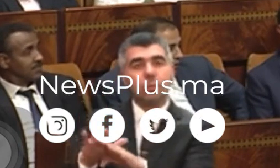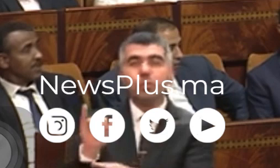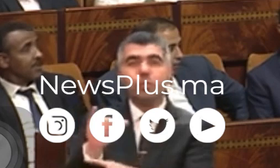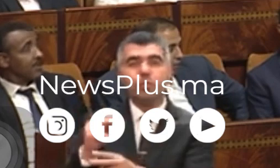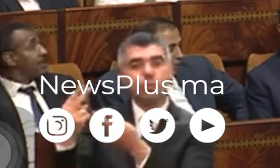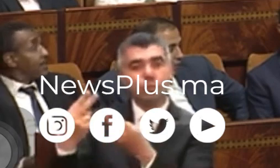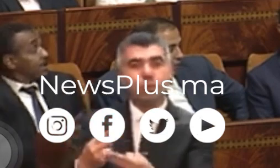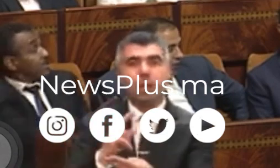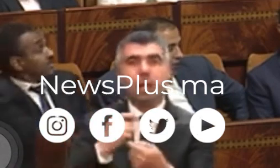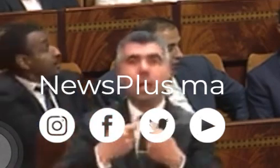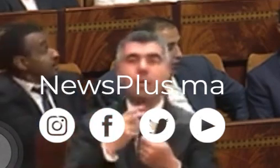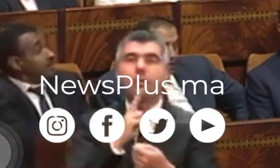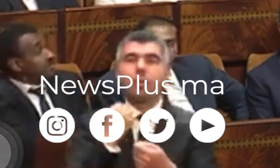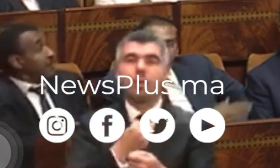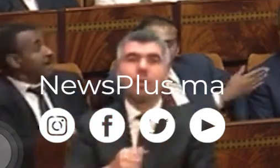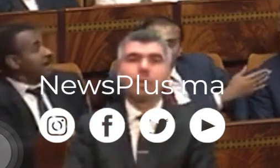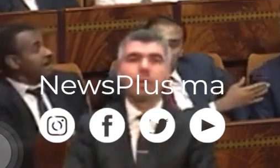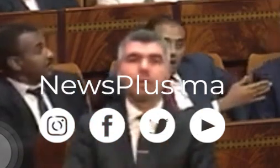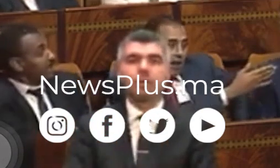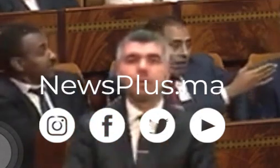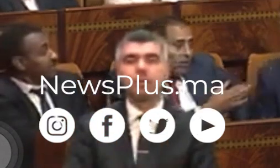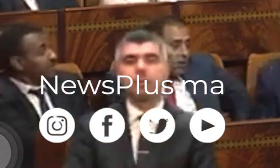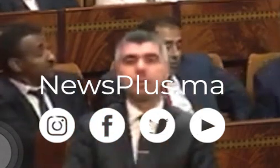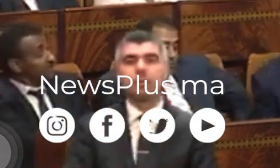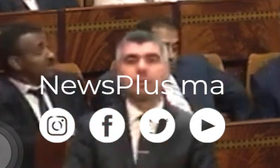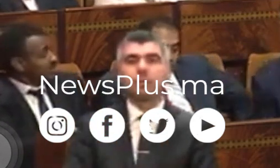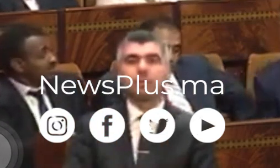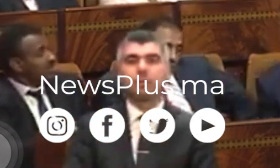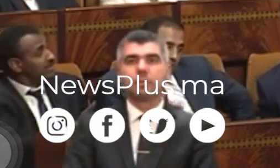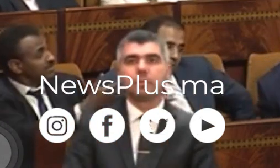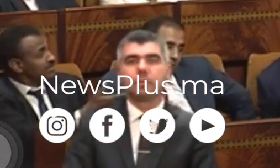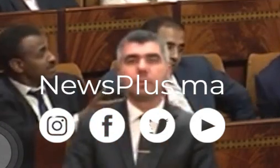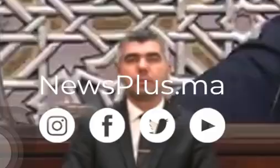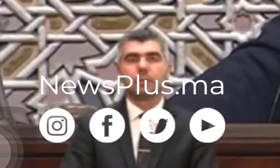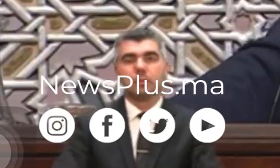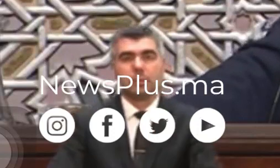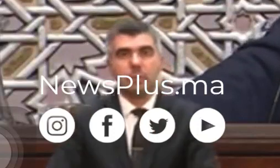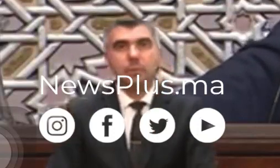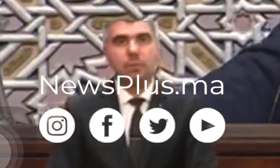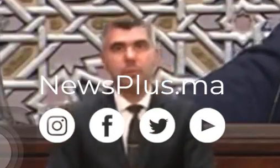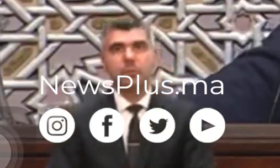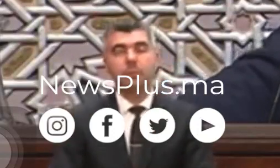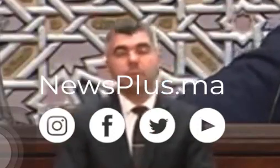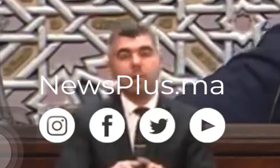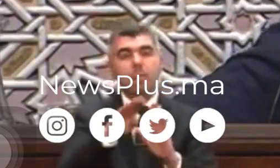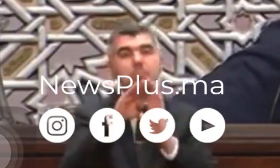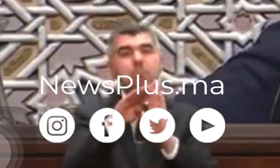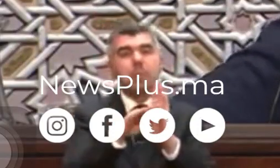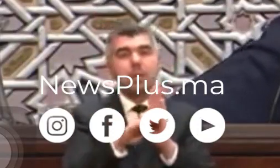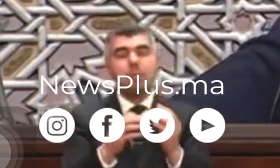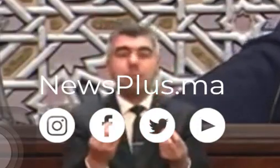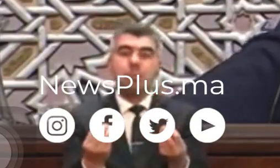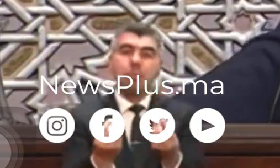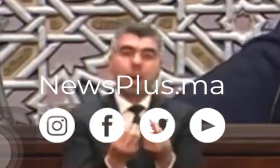السيد رئيس الحكومه. لا سمحتي، لا لا لا السيد الرئيس الا سمحتي، انت عضو في المكتب. لا